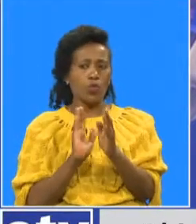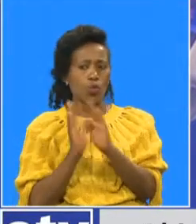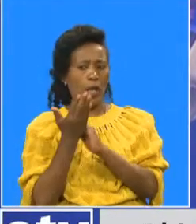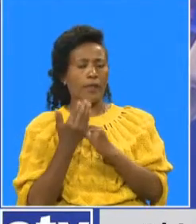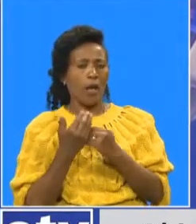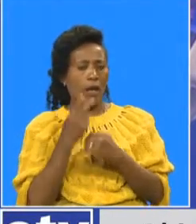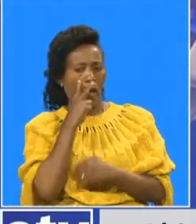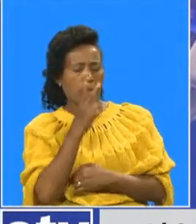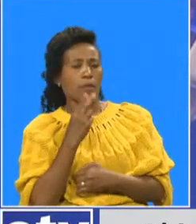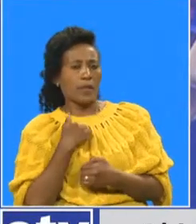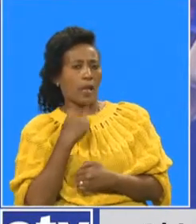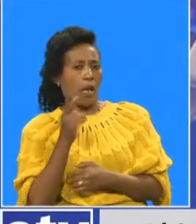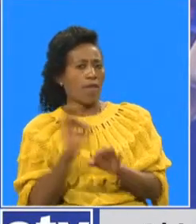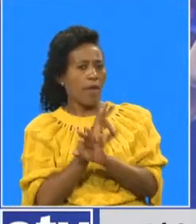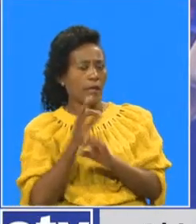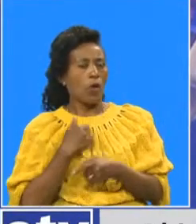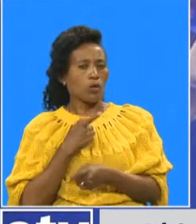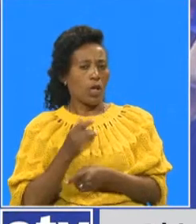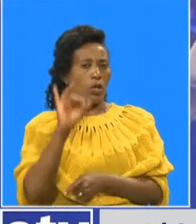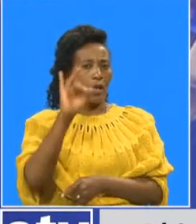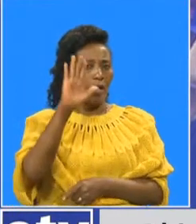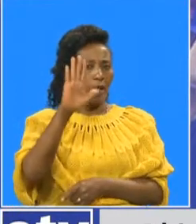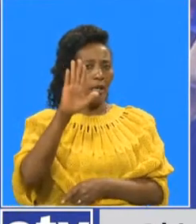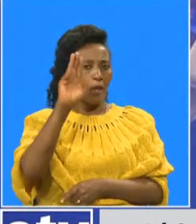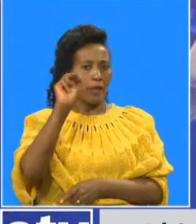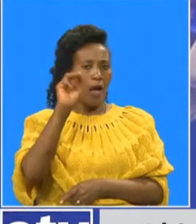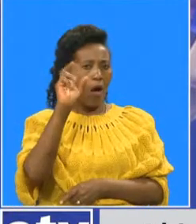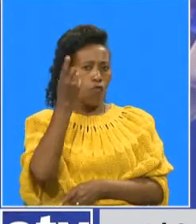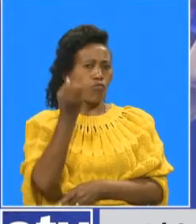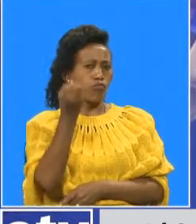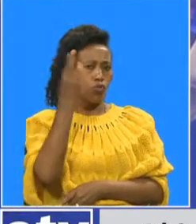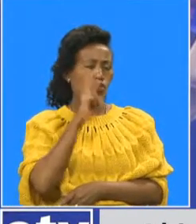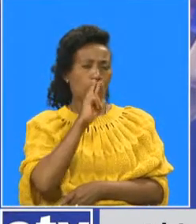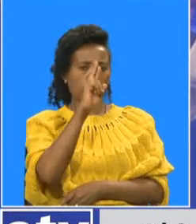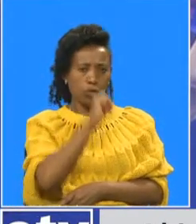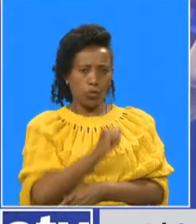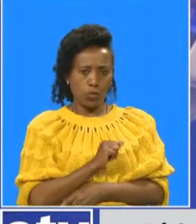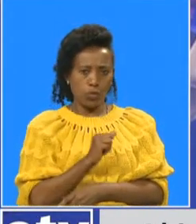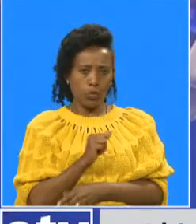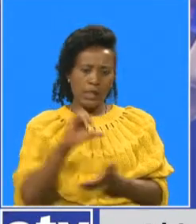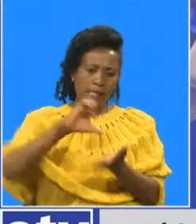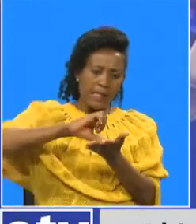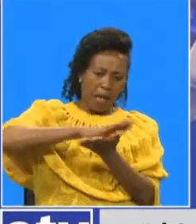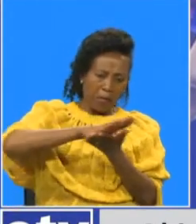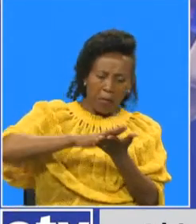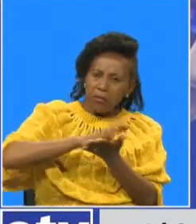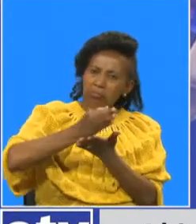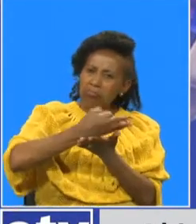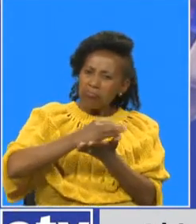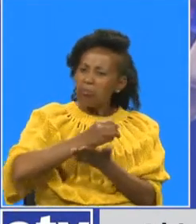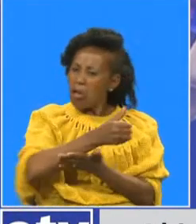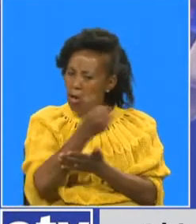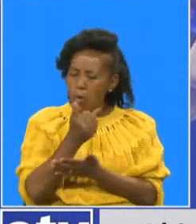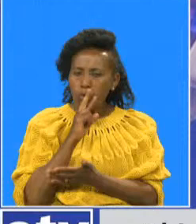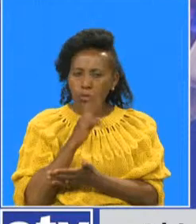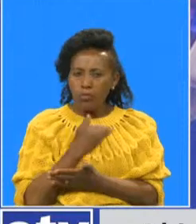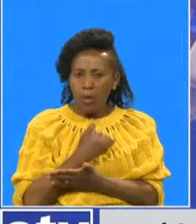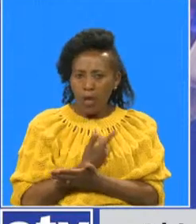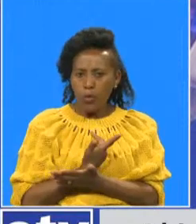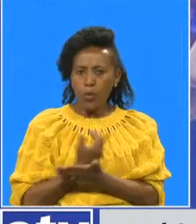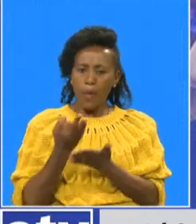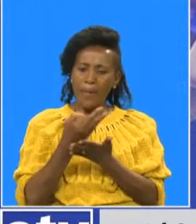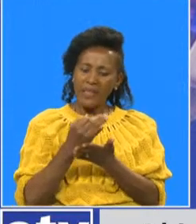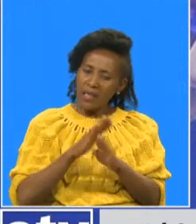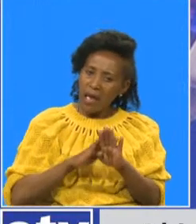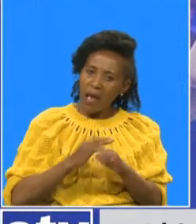ማዝማሚያ ያየንባቸው ፋብሪካዎች አሉ። ለገጣፉ አካባቢ ብዙ ናቸው ሳኒታይዘር የሚያመርቱ ሌሎችም ምርት